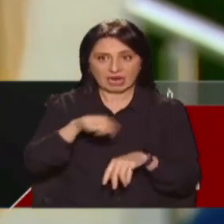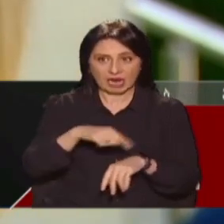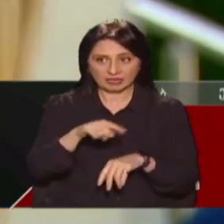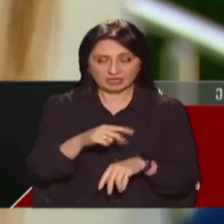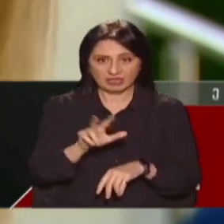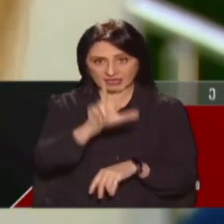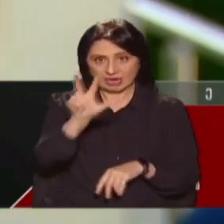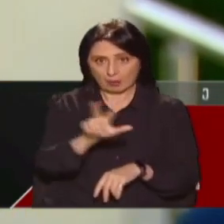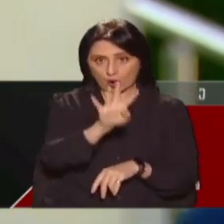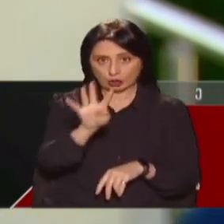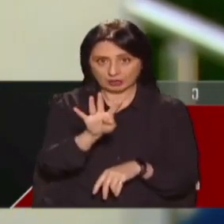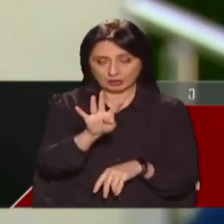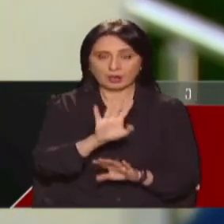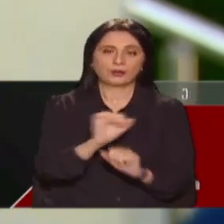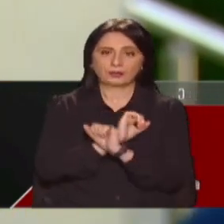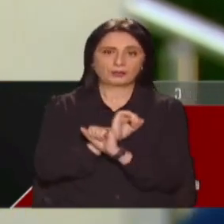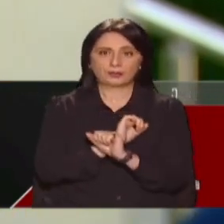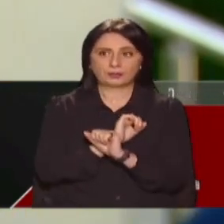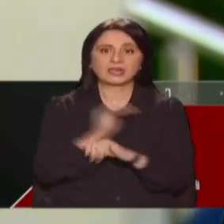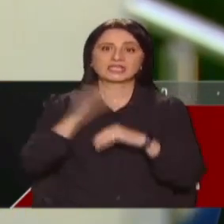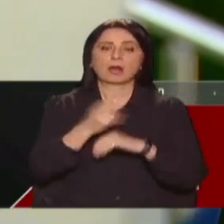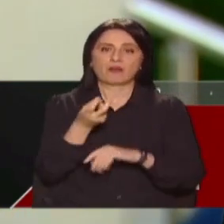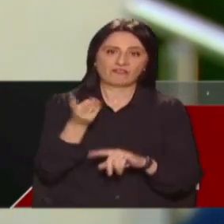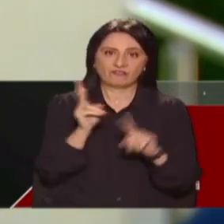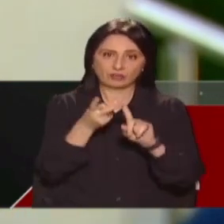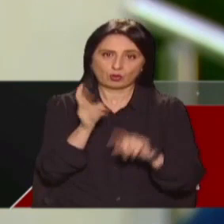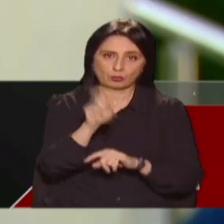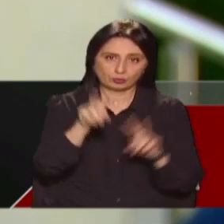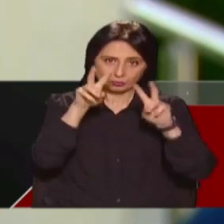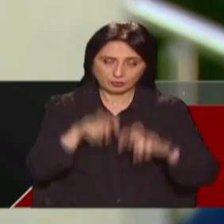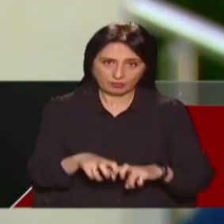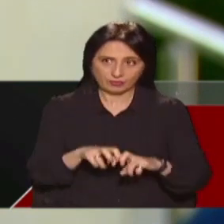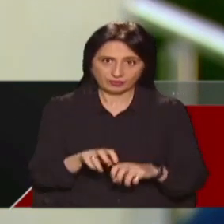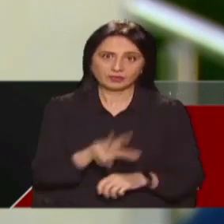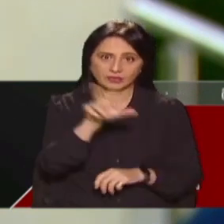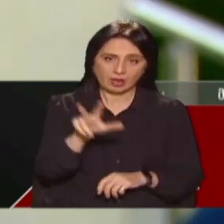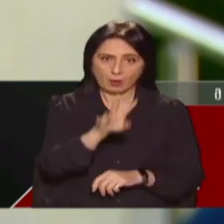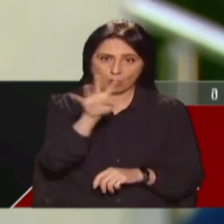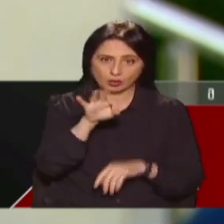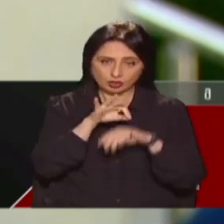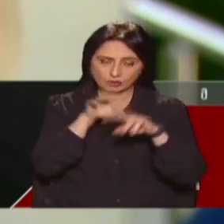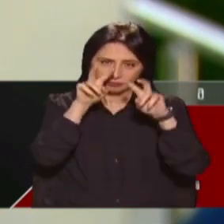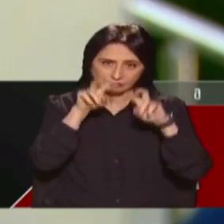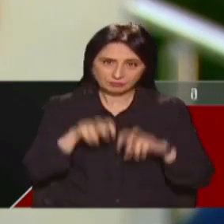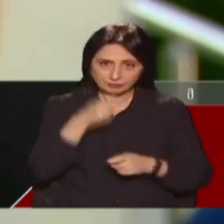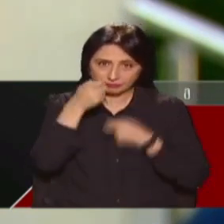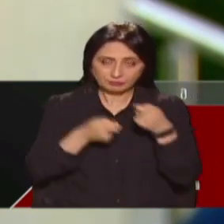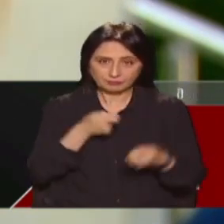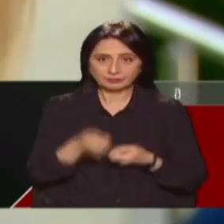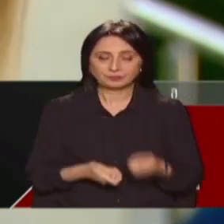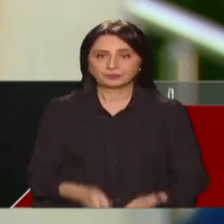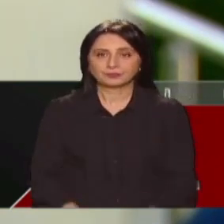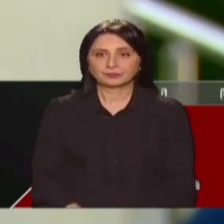pat sami opisati, șemlom, șei sunt, sa hamus kidev, șei vede, kidev, mečau taros, kulevebi.